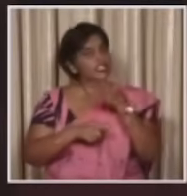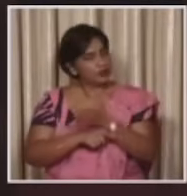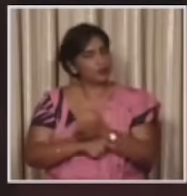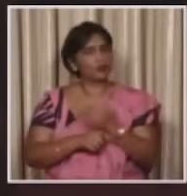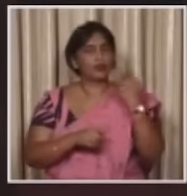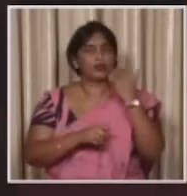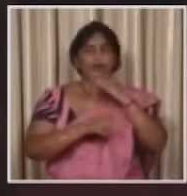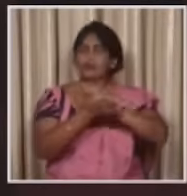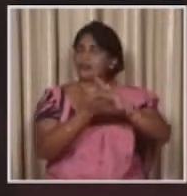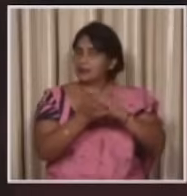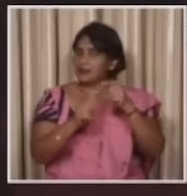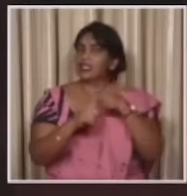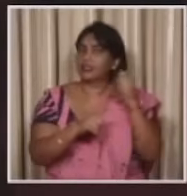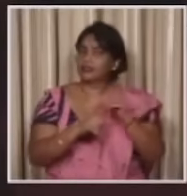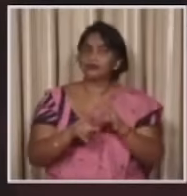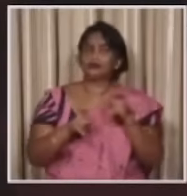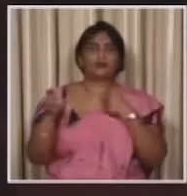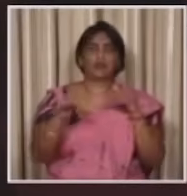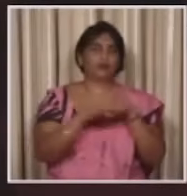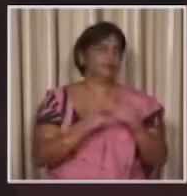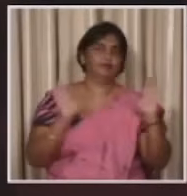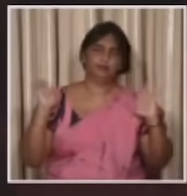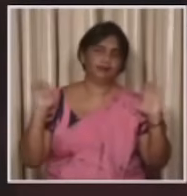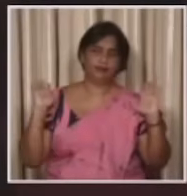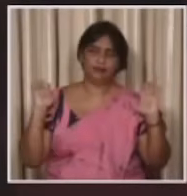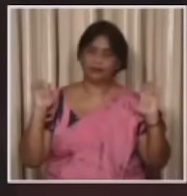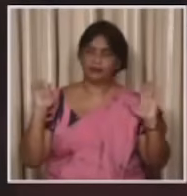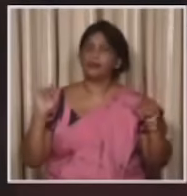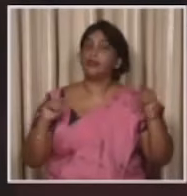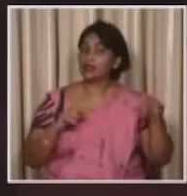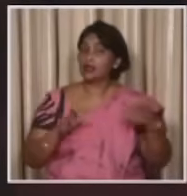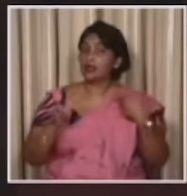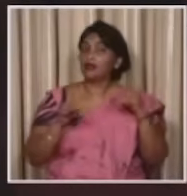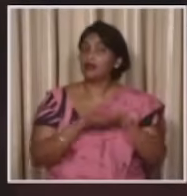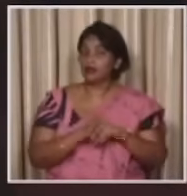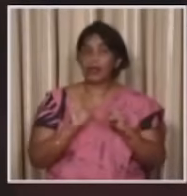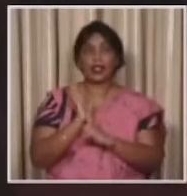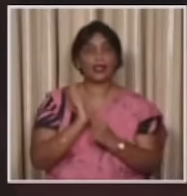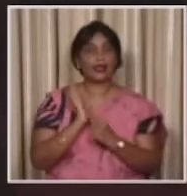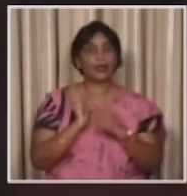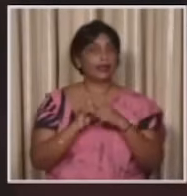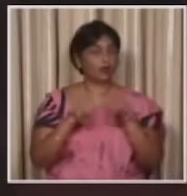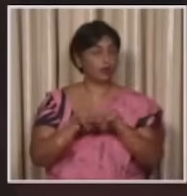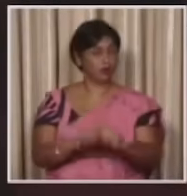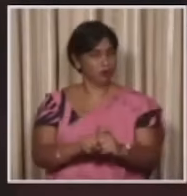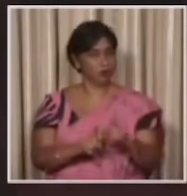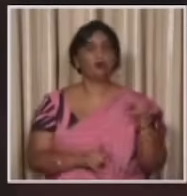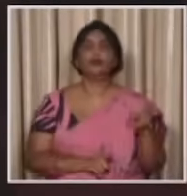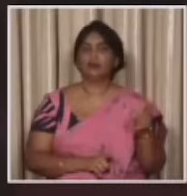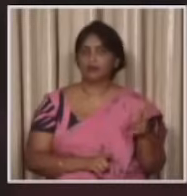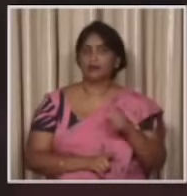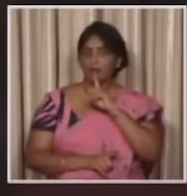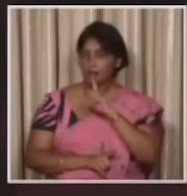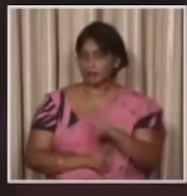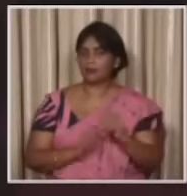සිවිල් ඉංජිනියර්ස්ලා ඉන්නවා. ඒ කට්ටිය මේකට සම්බන්ධ වෙන්නේ නැහැ. හැබැයි මේකට සම්බන්ධ වුණාම නිකන් LTT එකටත් වැඩිය දරුණුයි. ඒ කට්ටිය තමයි තීන්දුව